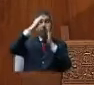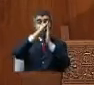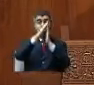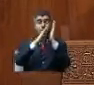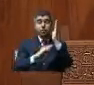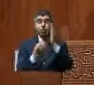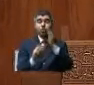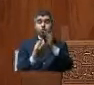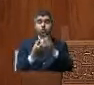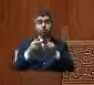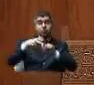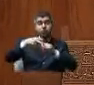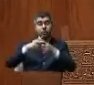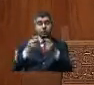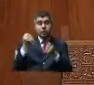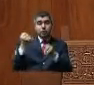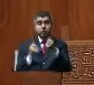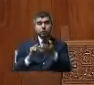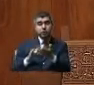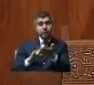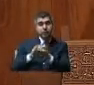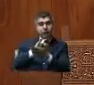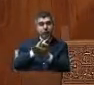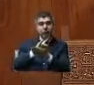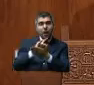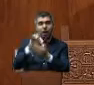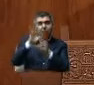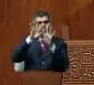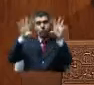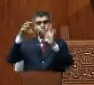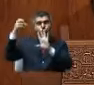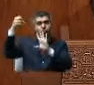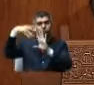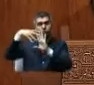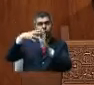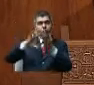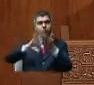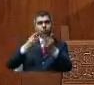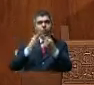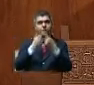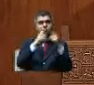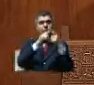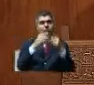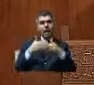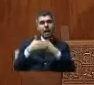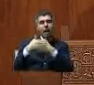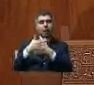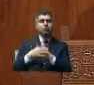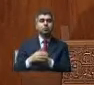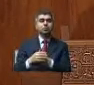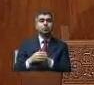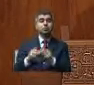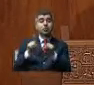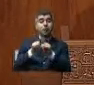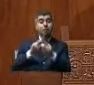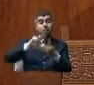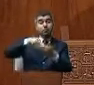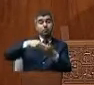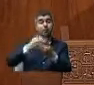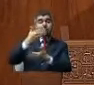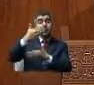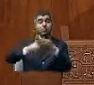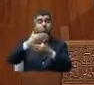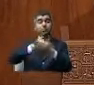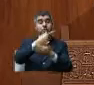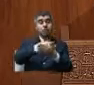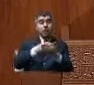مهن جديدة كالسيارات والطيران والطاقات المتجددة وتقريبه من المستفيدين. وقد بلغ عدد المسجلين التكوين